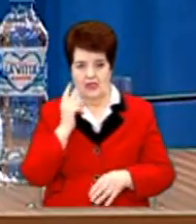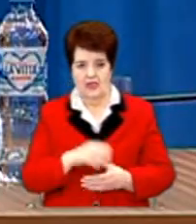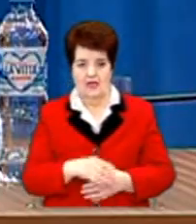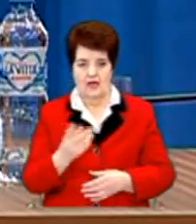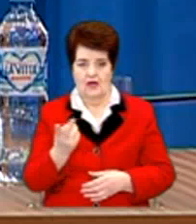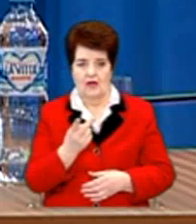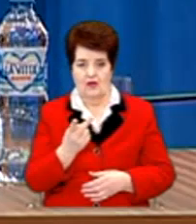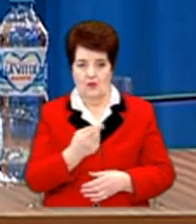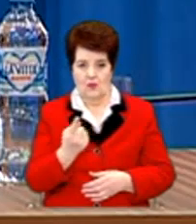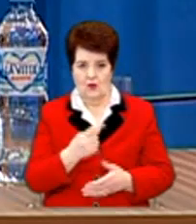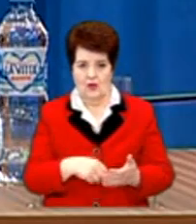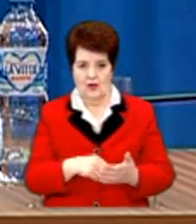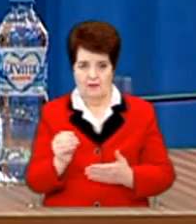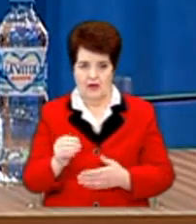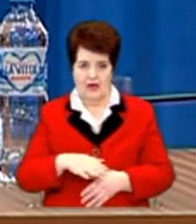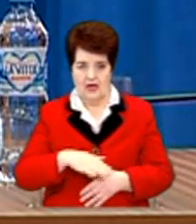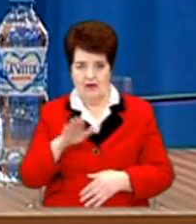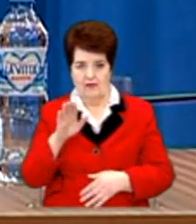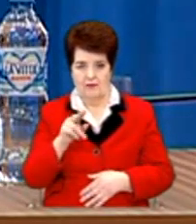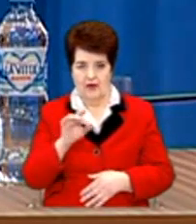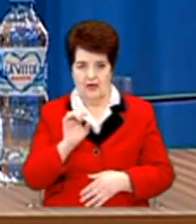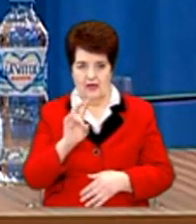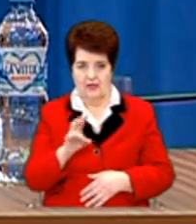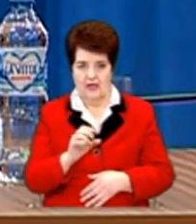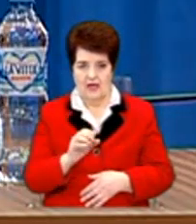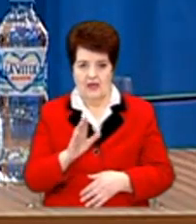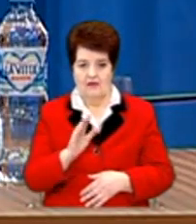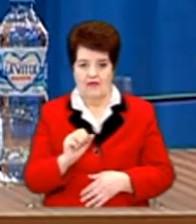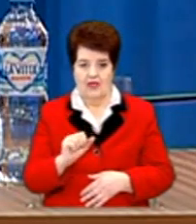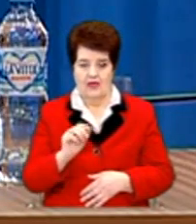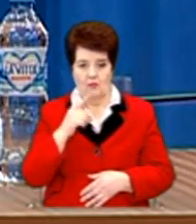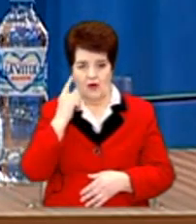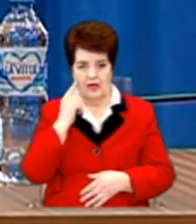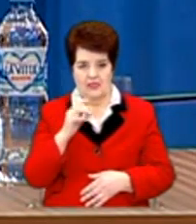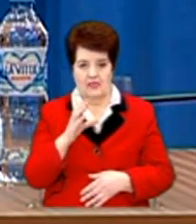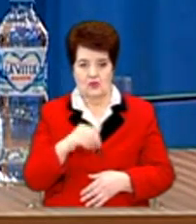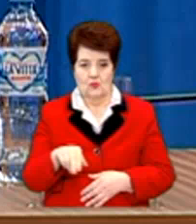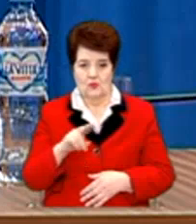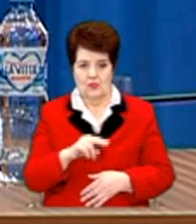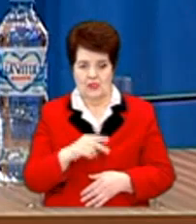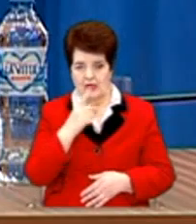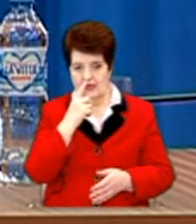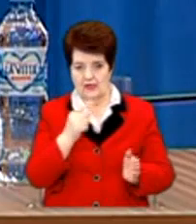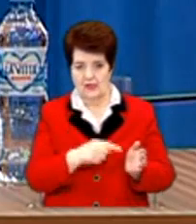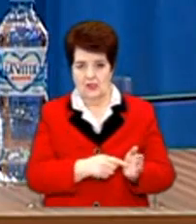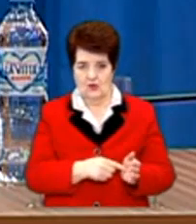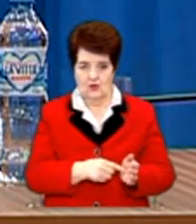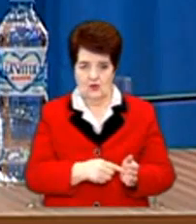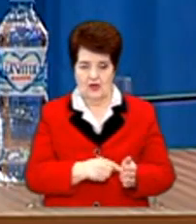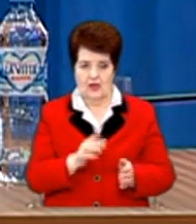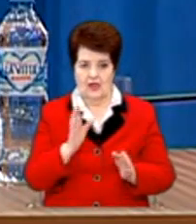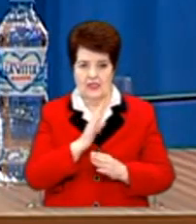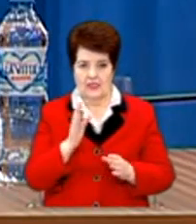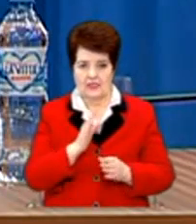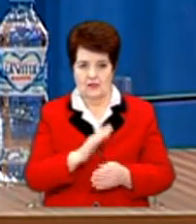Unul din ei știu că a procurat un bilet avea prin via Seul, Coreea de Sud, ca să ajungă finalmente la